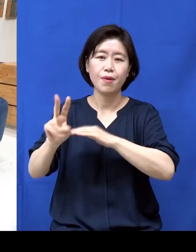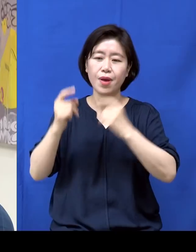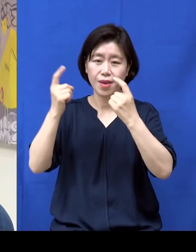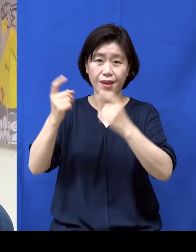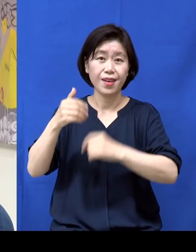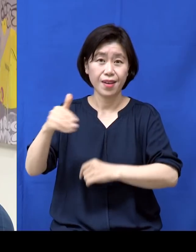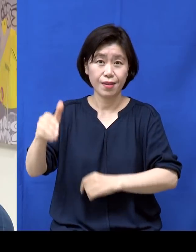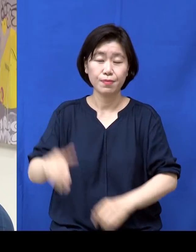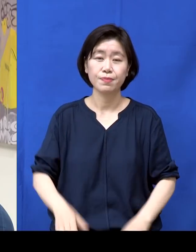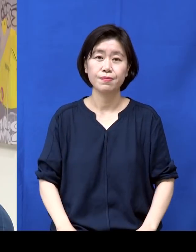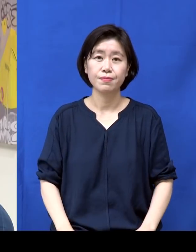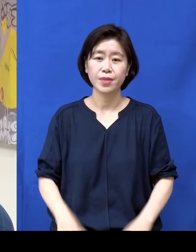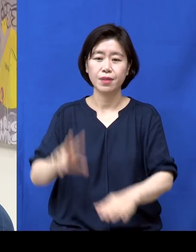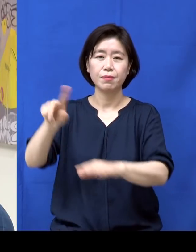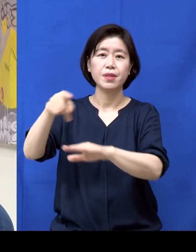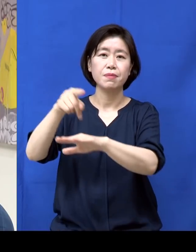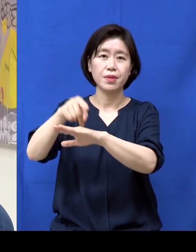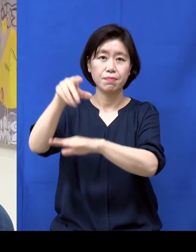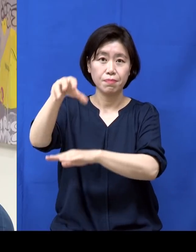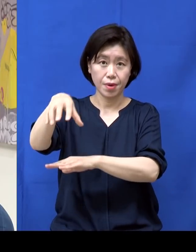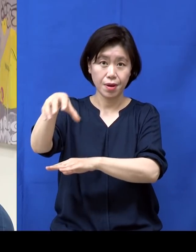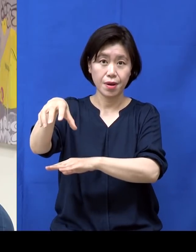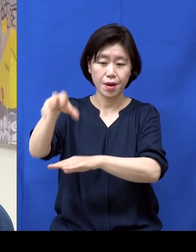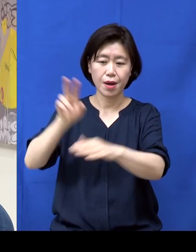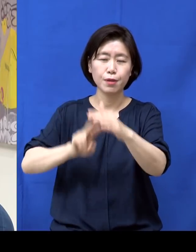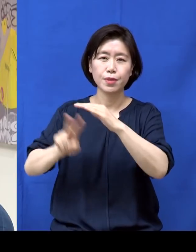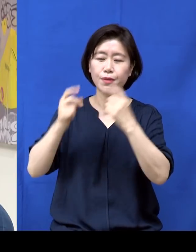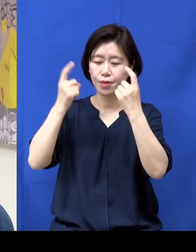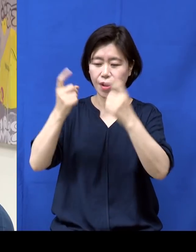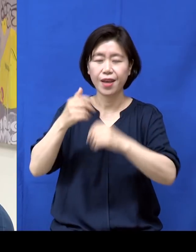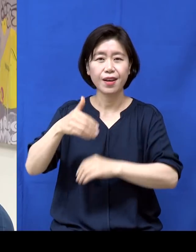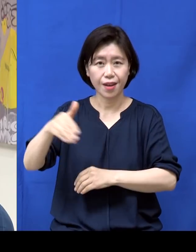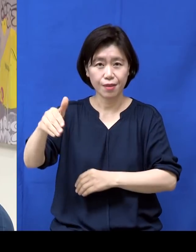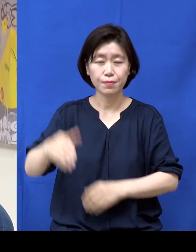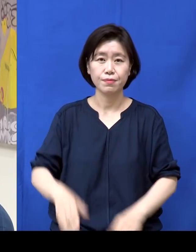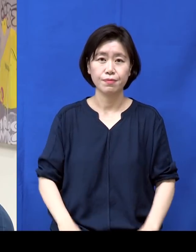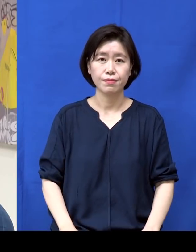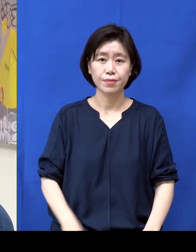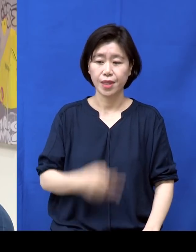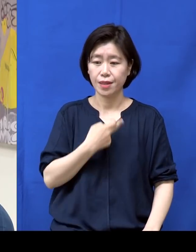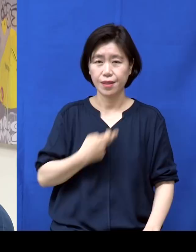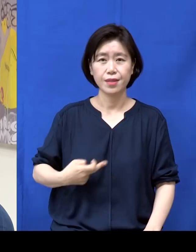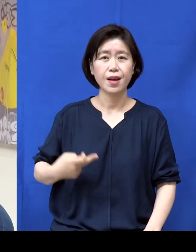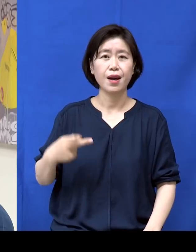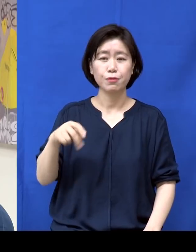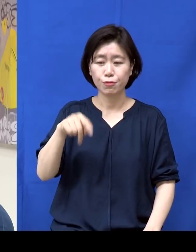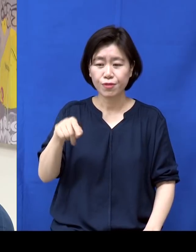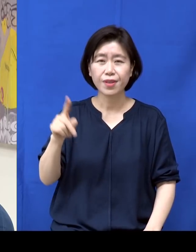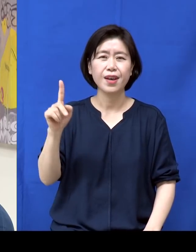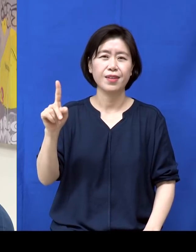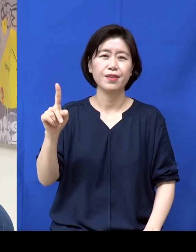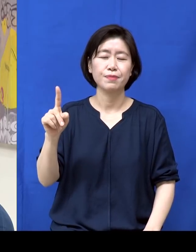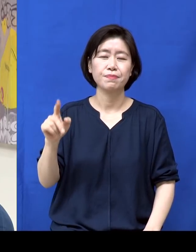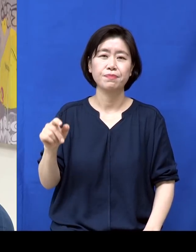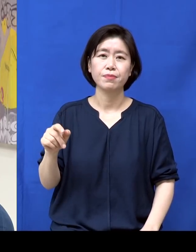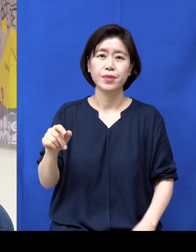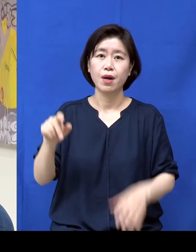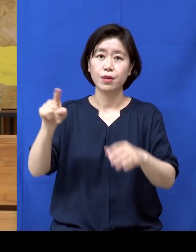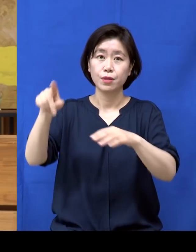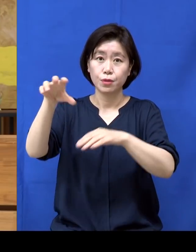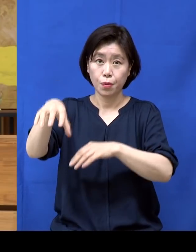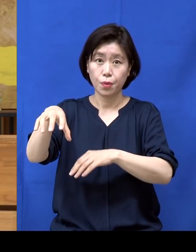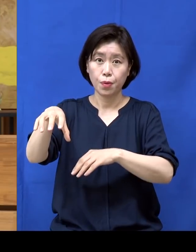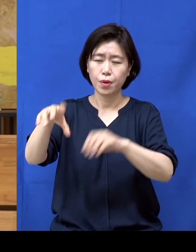있잖아요. 그래서 필리핀으로 비전 트립을 이렇게 갔는데 그 아이가 1월 13일에 현지에서 이제 파도에